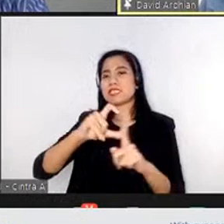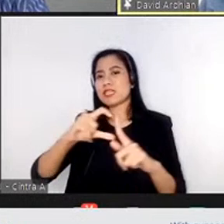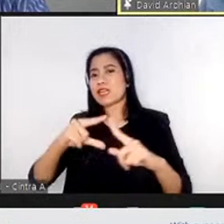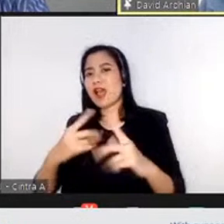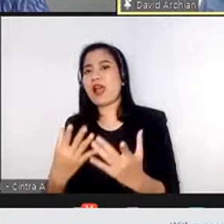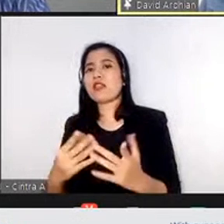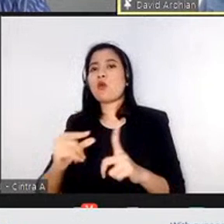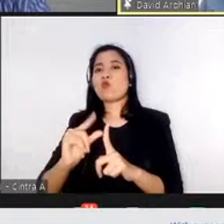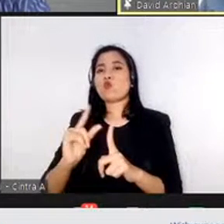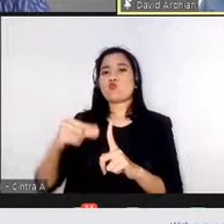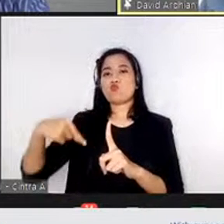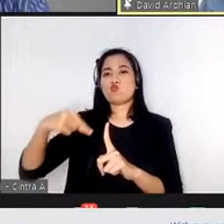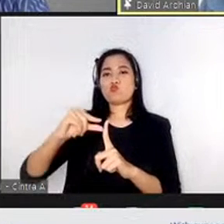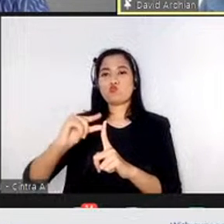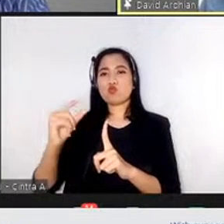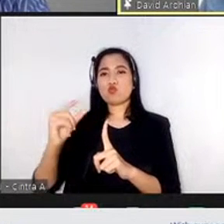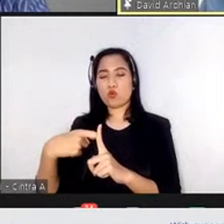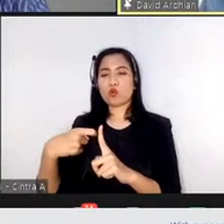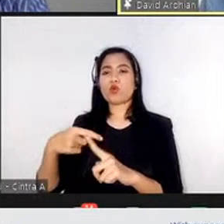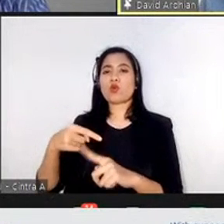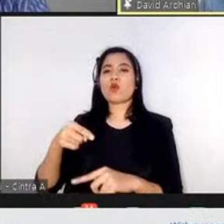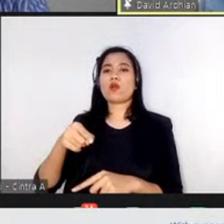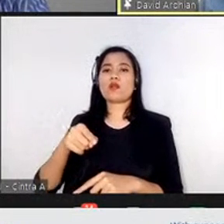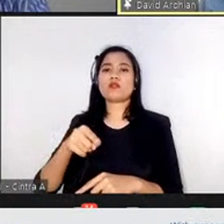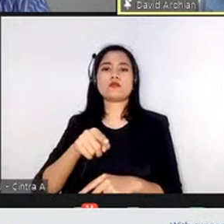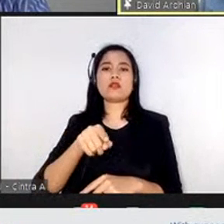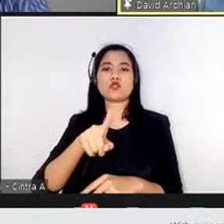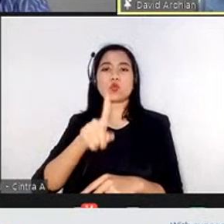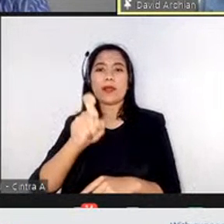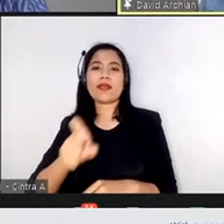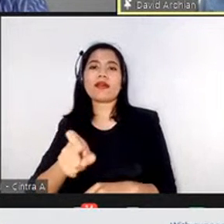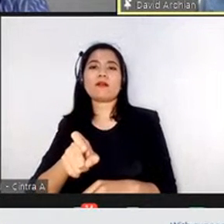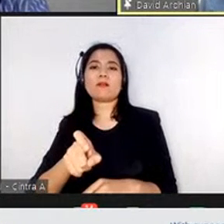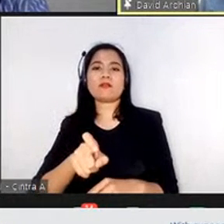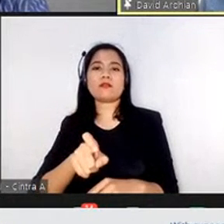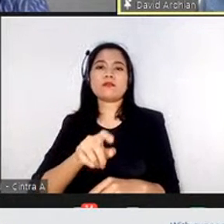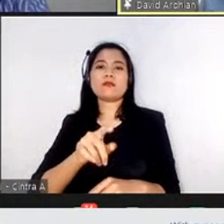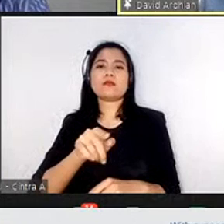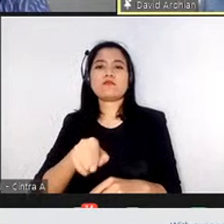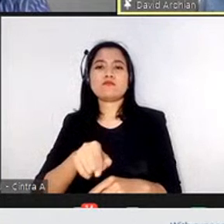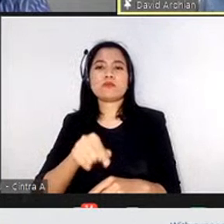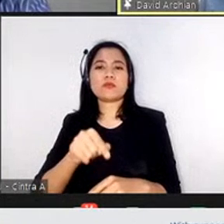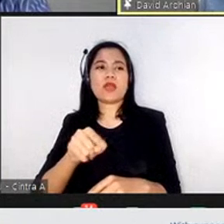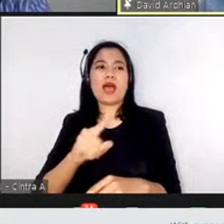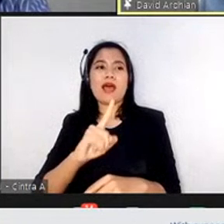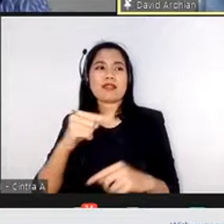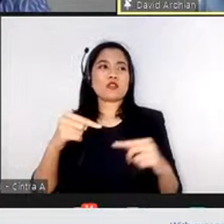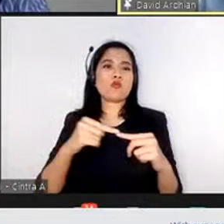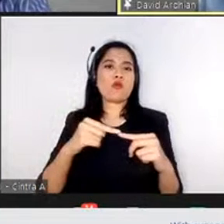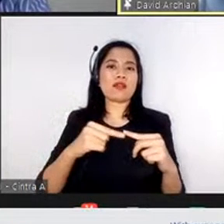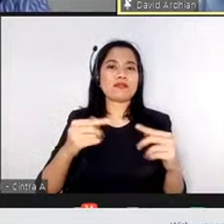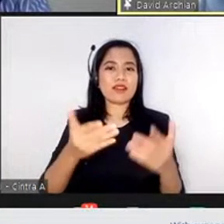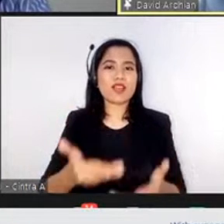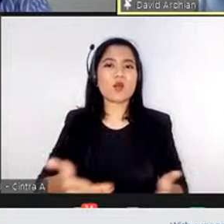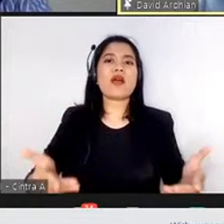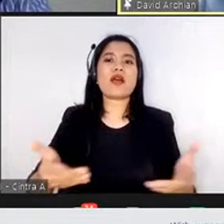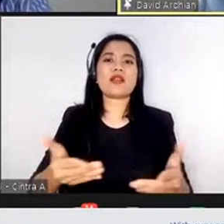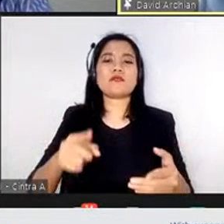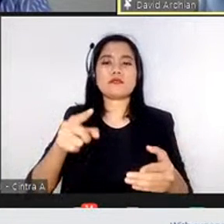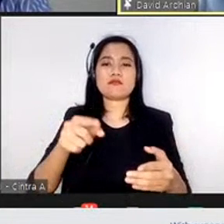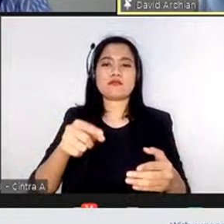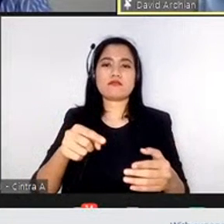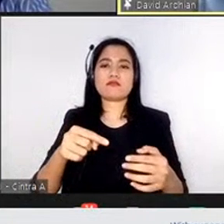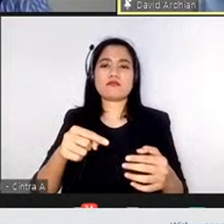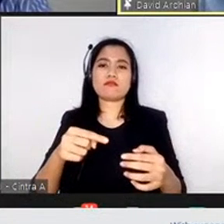eh lingkungan dan tidak ada violation terhadap eh eh environmental apa support sistem untuk pertanian saya rasa itu